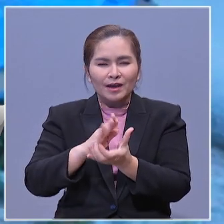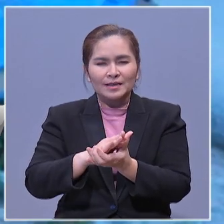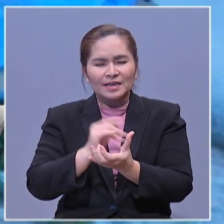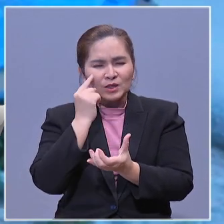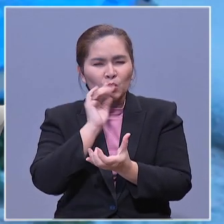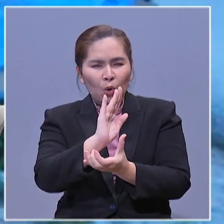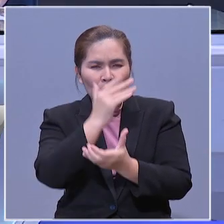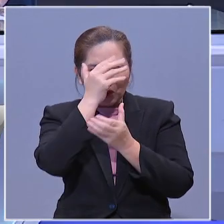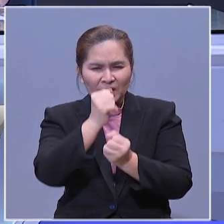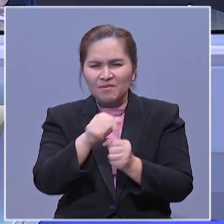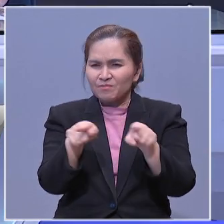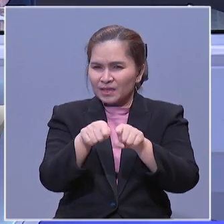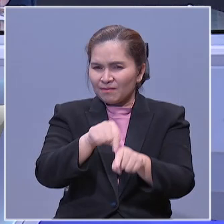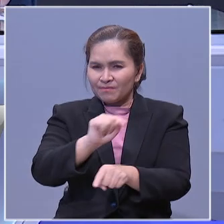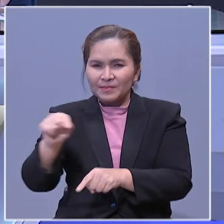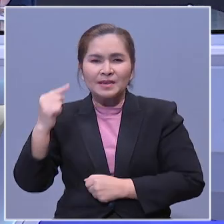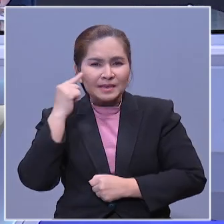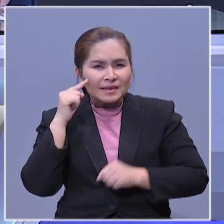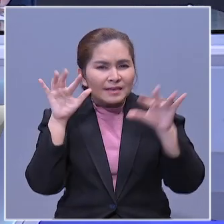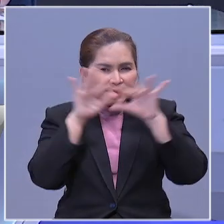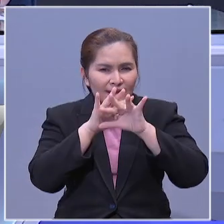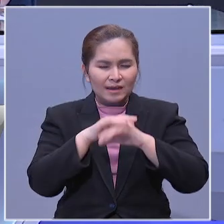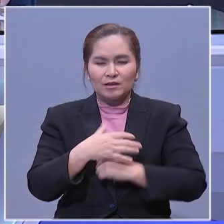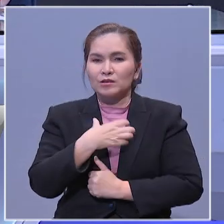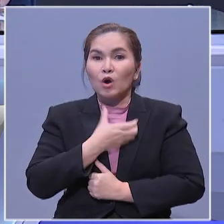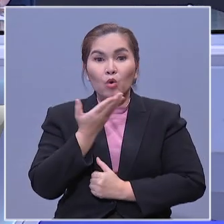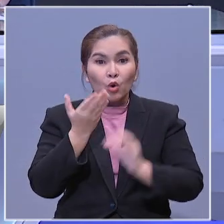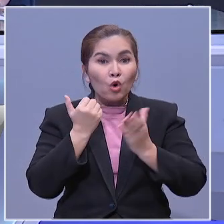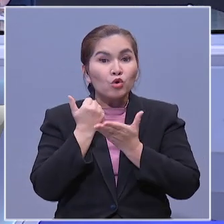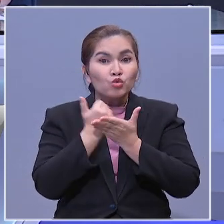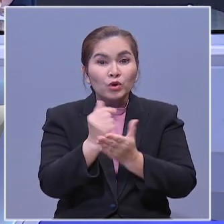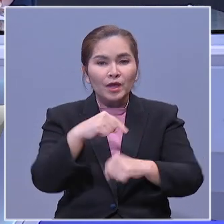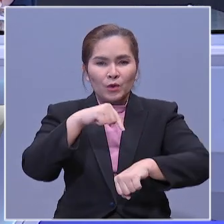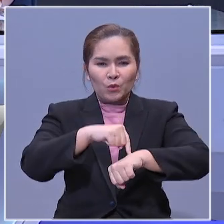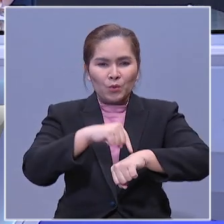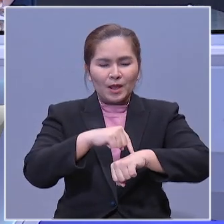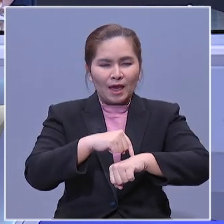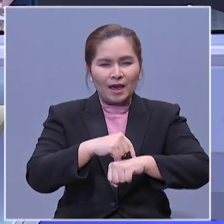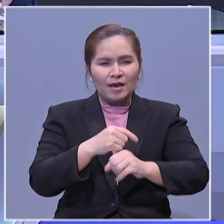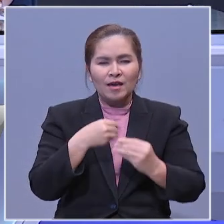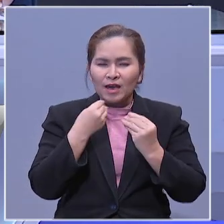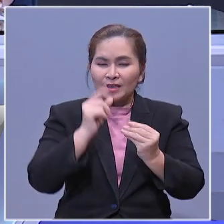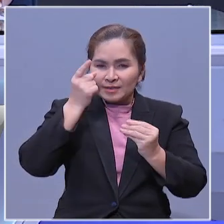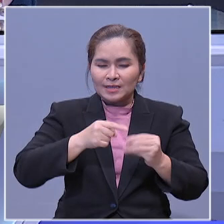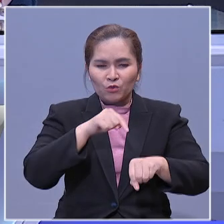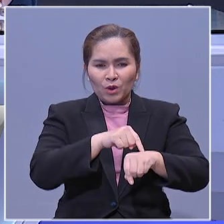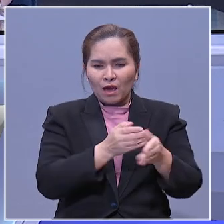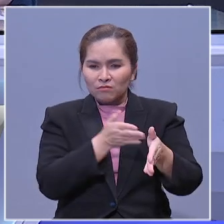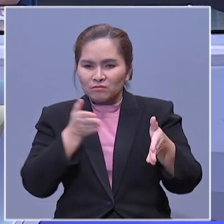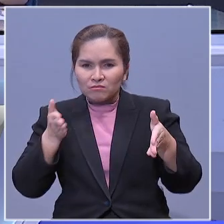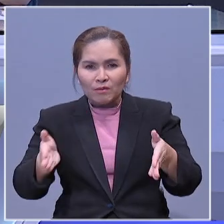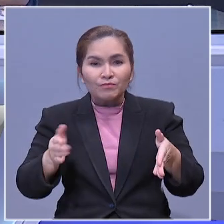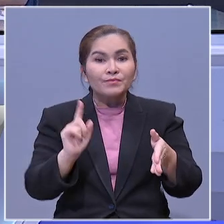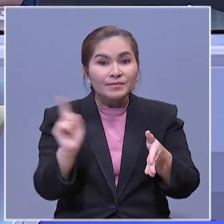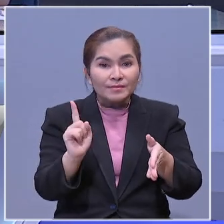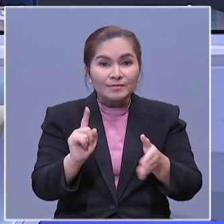สนใจเชื่อว่าหลายคนก็คงคิดเหมือนกันนะคะว่าช่วยอย่างน้อยกำหนดไทม์ไลน์มาชัดเจนเลยเพราะว่าตอนนี้เราไม่รู้จริงๆนะพี่ยามว่า